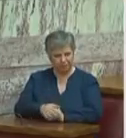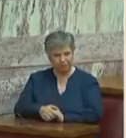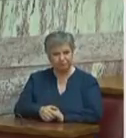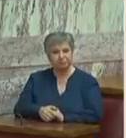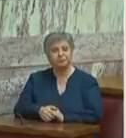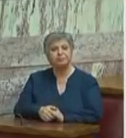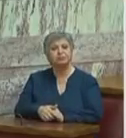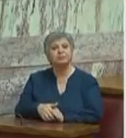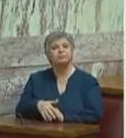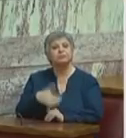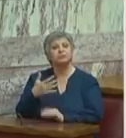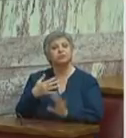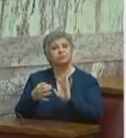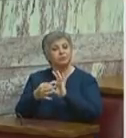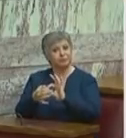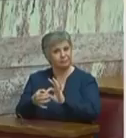πολύ απλό. Αλίμονο.